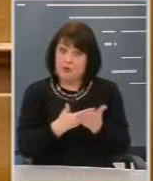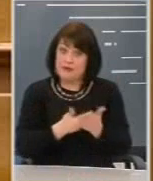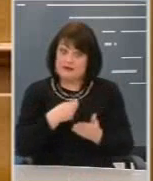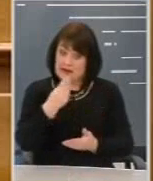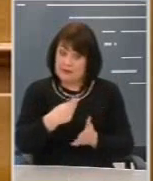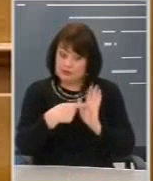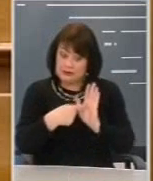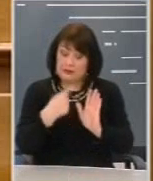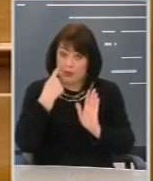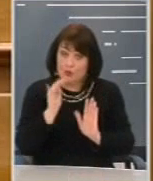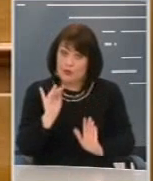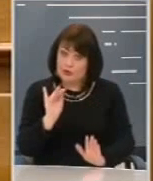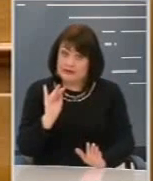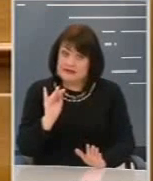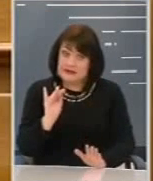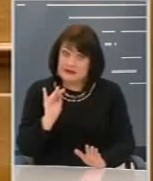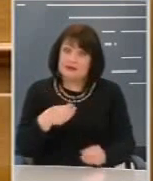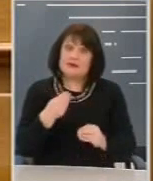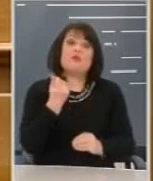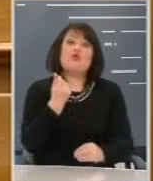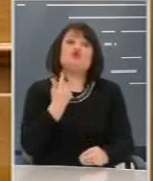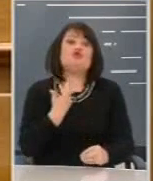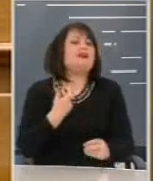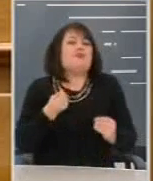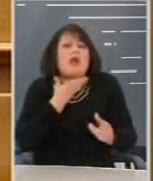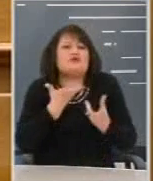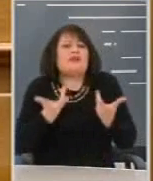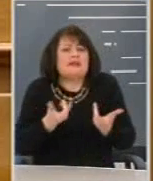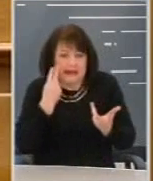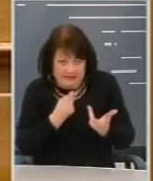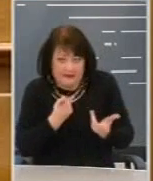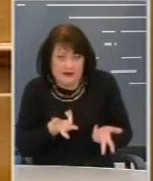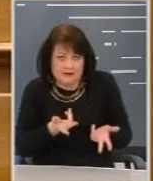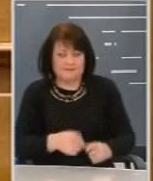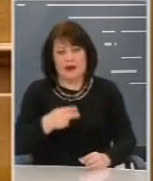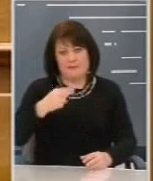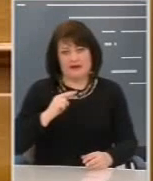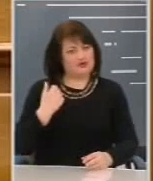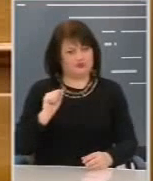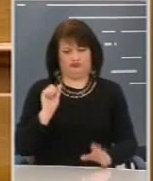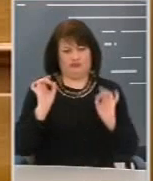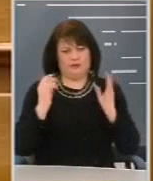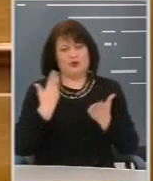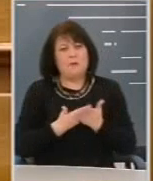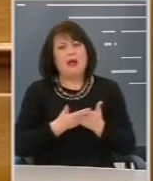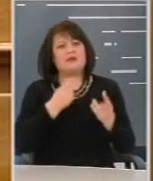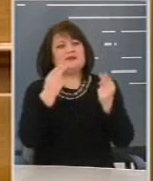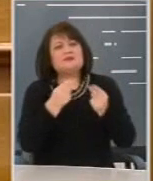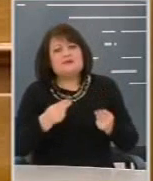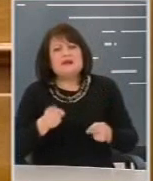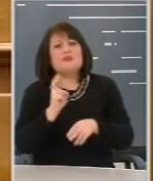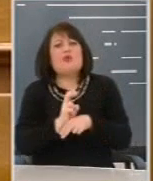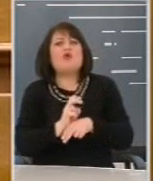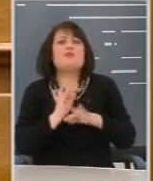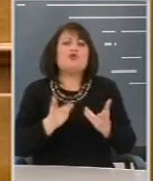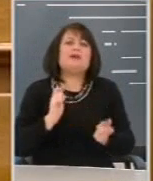παρασχέθηκε αιτιολόγηση σχετικά με την διοχέτευση του ποσού σε συγκεκριμένες δαπάνες? Απάντηση: όχι, δεν μας δόθηκε εξήγηση για την ύπαρξη του υπολείπου